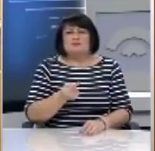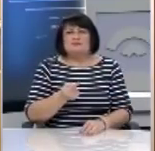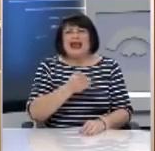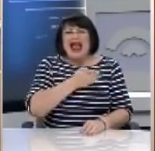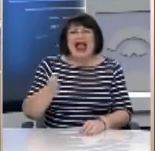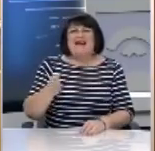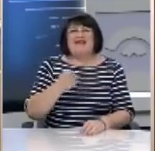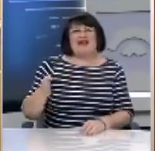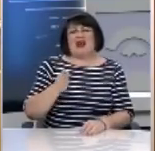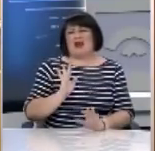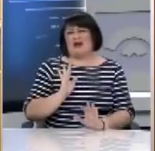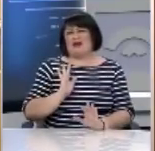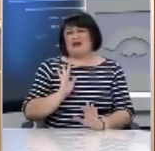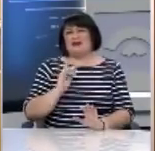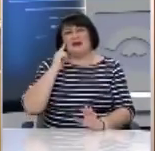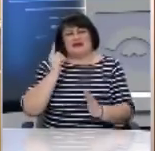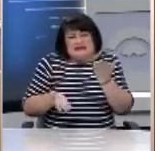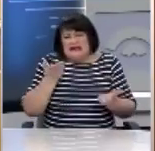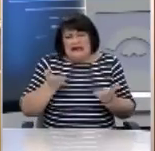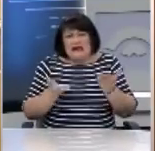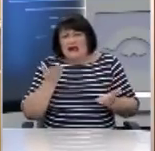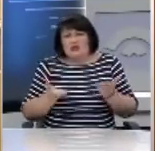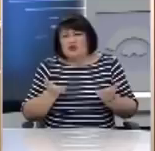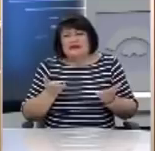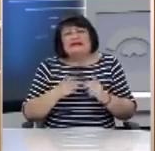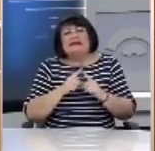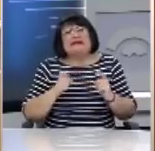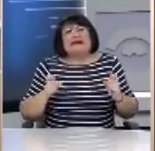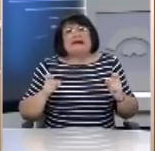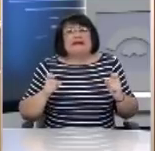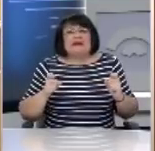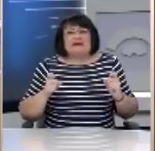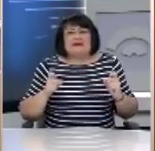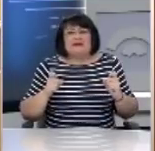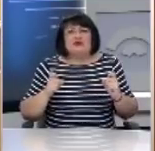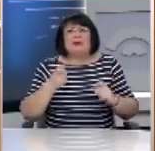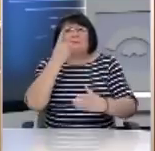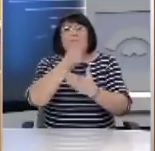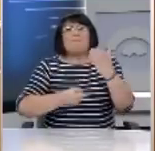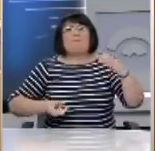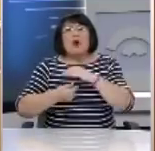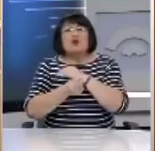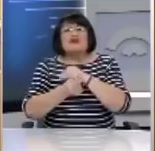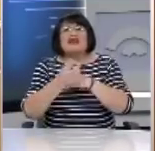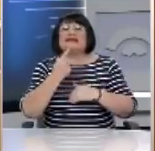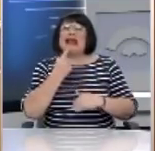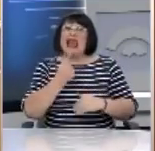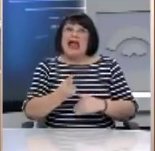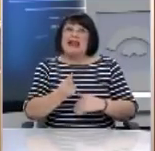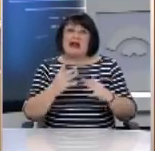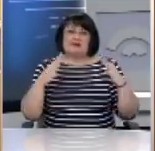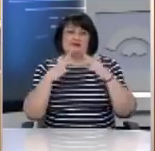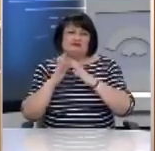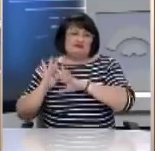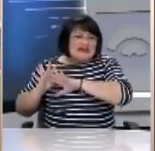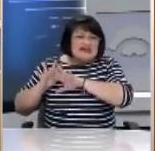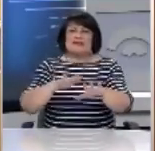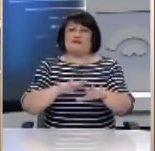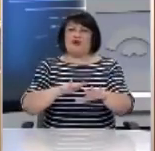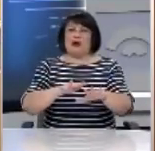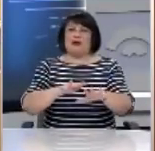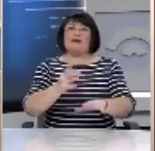μία ακραία γραμμή, συγκρίνοντας την έλευση των προσφύγων με εισβολή. Αλλά κι εσείς